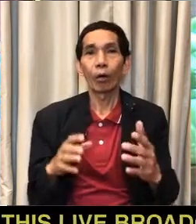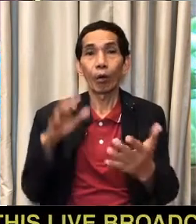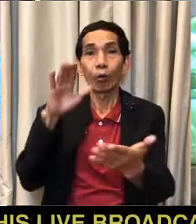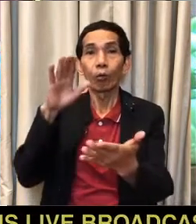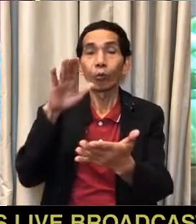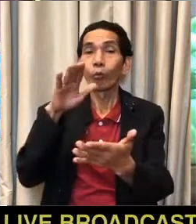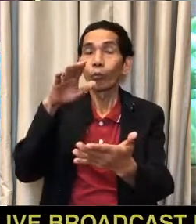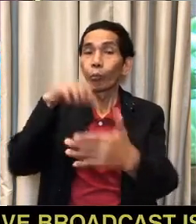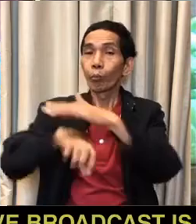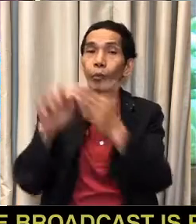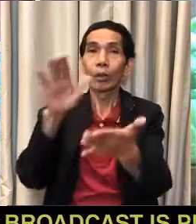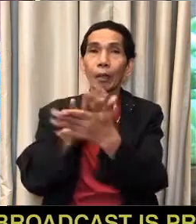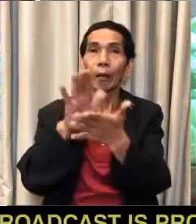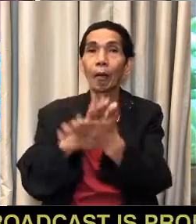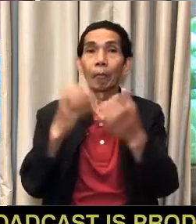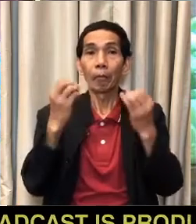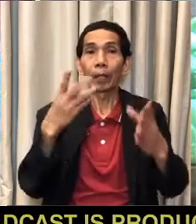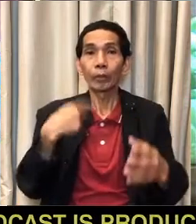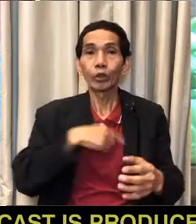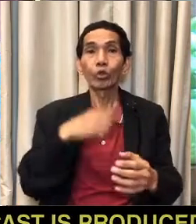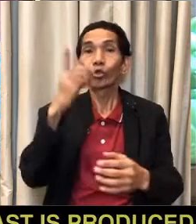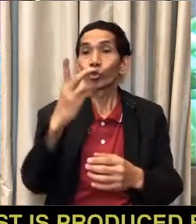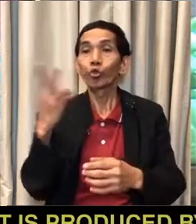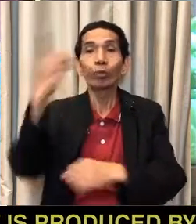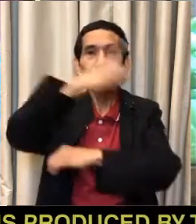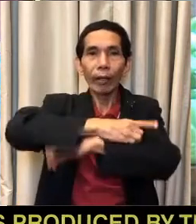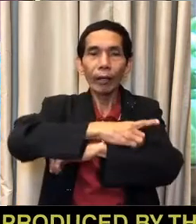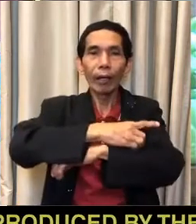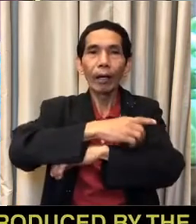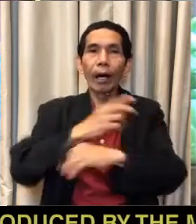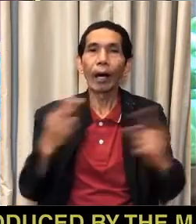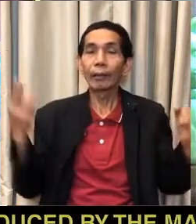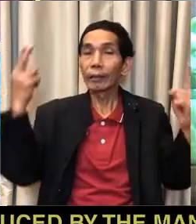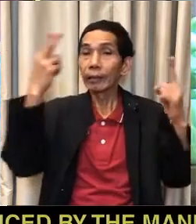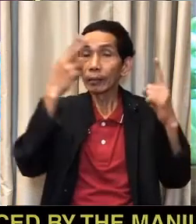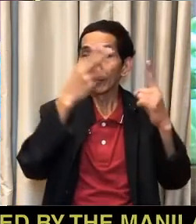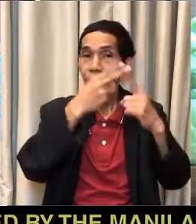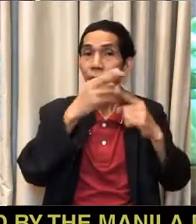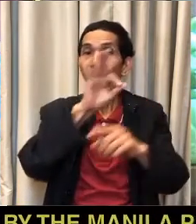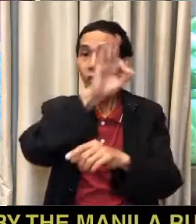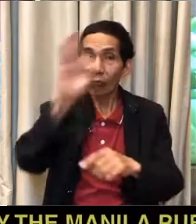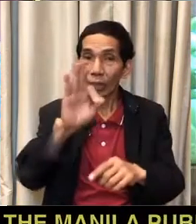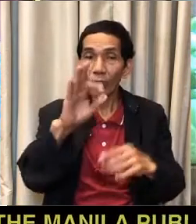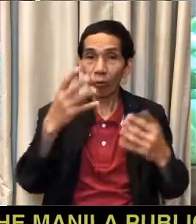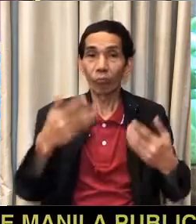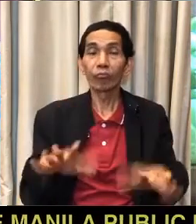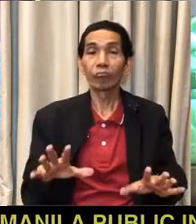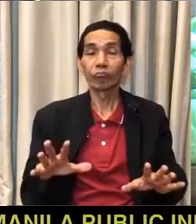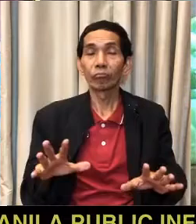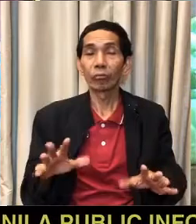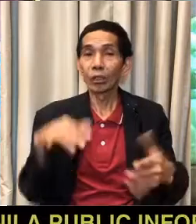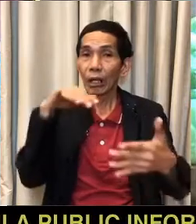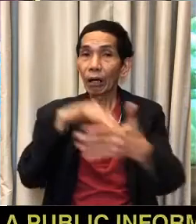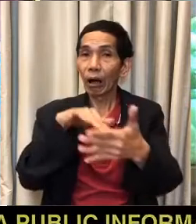Pumapasok lang kami, marami sa amin, Lunes hanggang Biyernes.